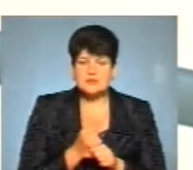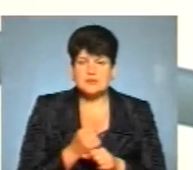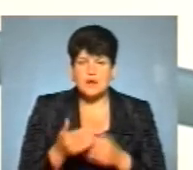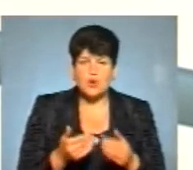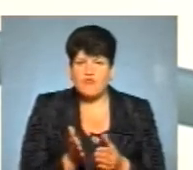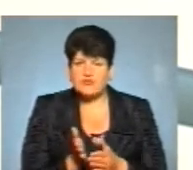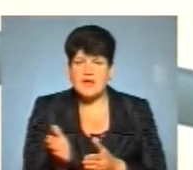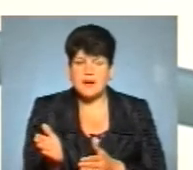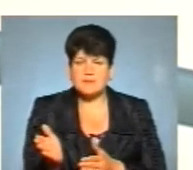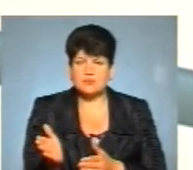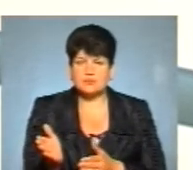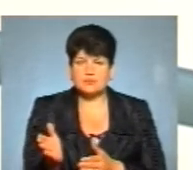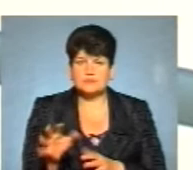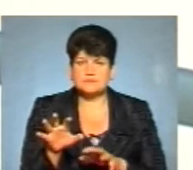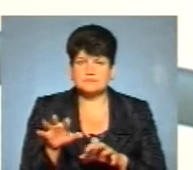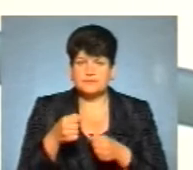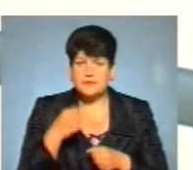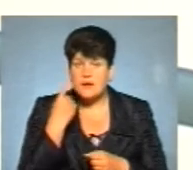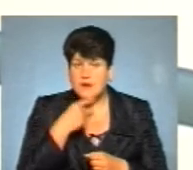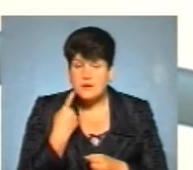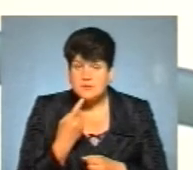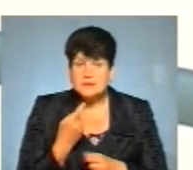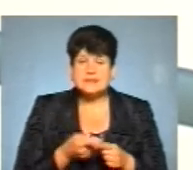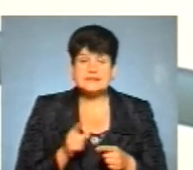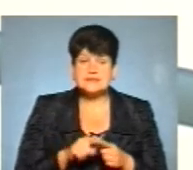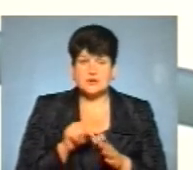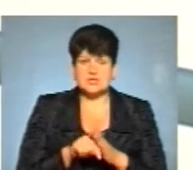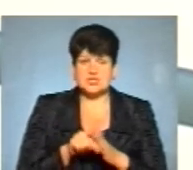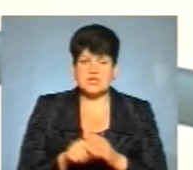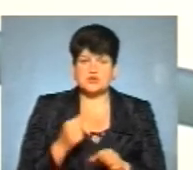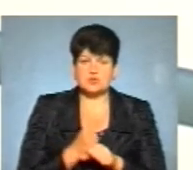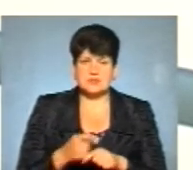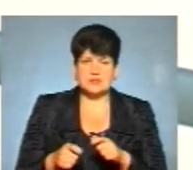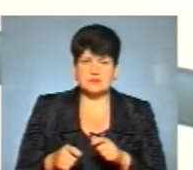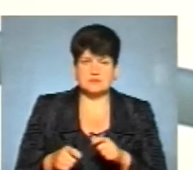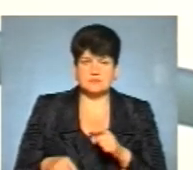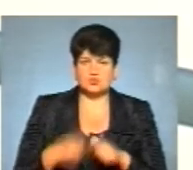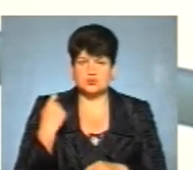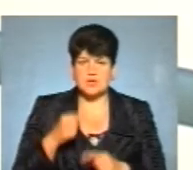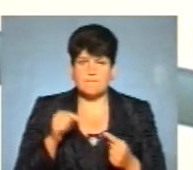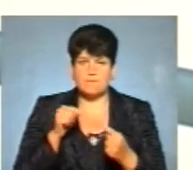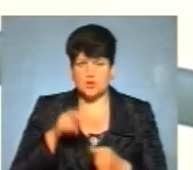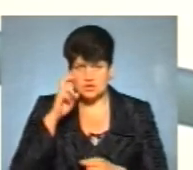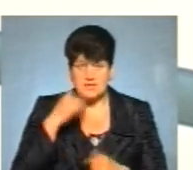до зазіхання на мову – це означає здійснити злочин проти держави.